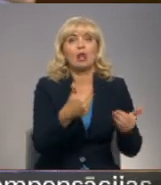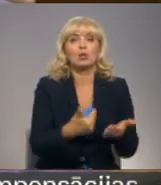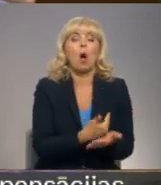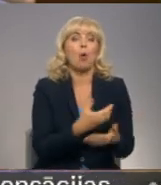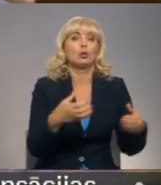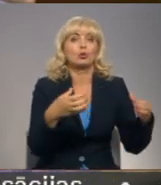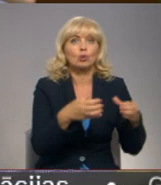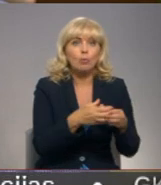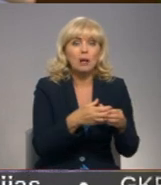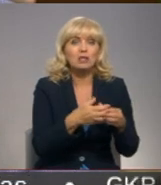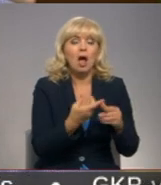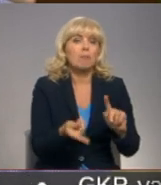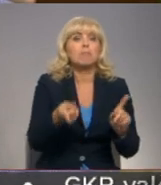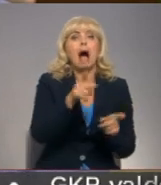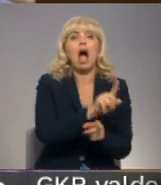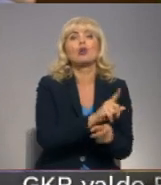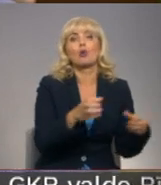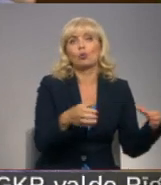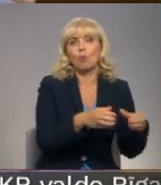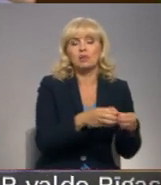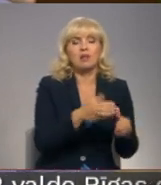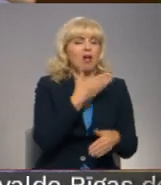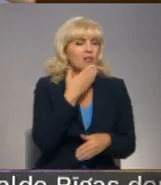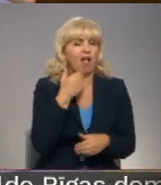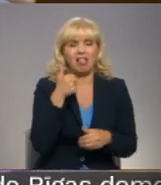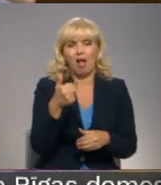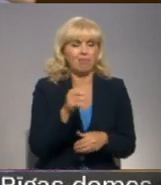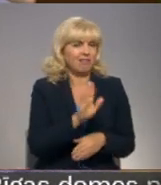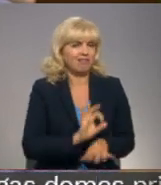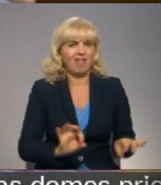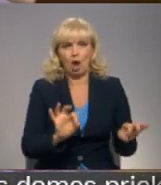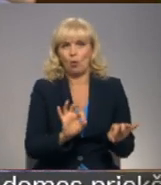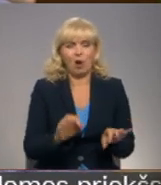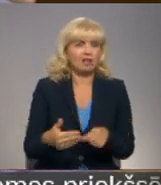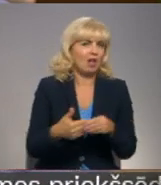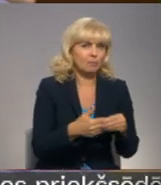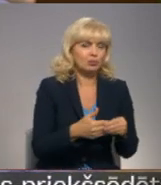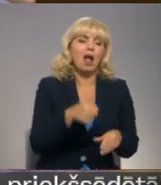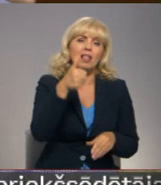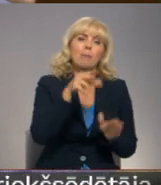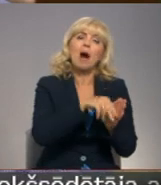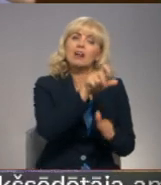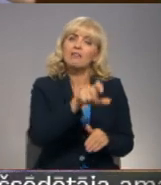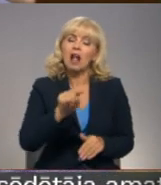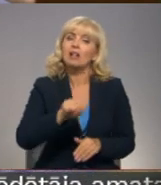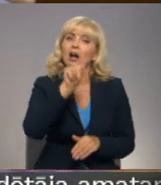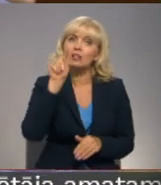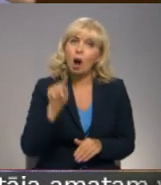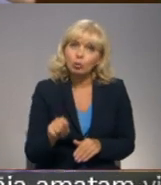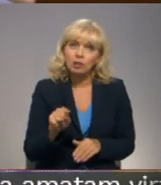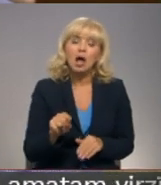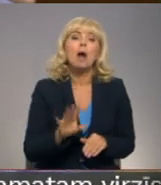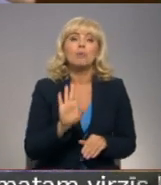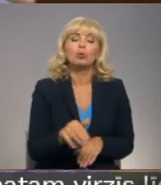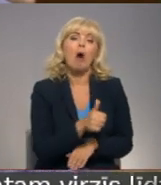grupas, jaunas pārgrupēšanās, tas nepie kā labi tomēr nenovada un droši vien jāpaprasa vēlētājiem būtu pareizākais, kad būtu šādas ārkārtas